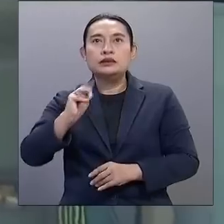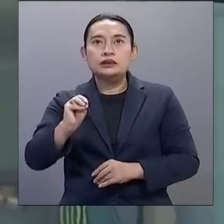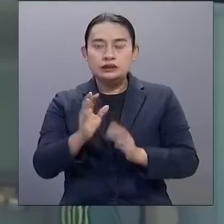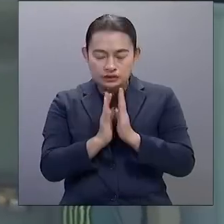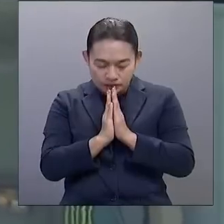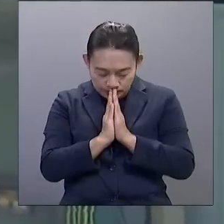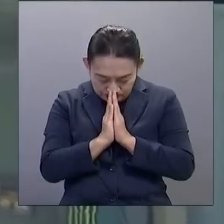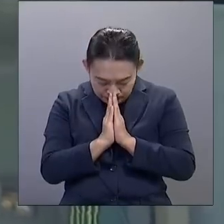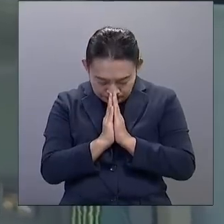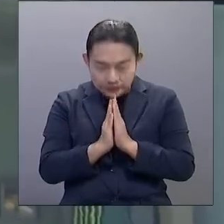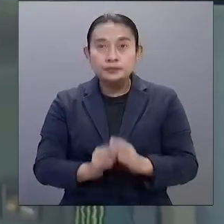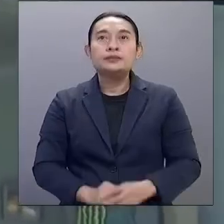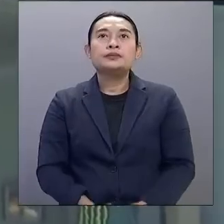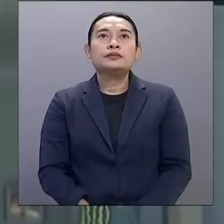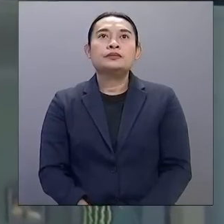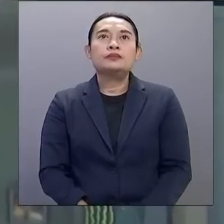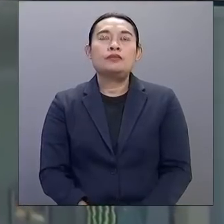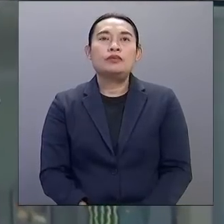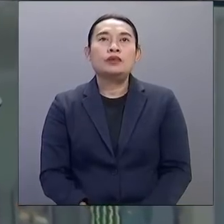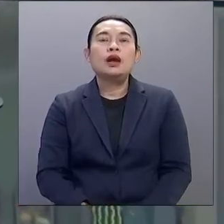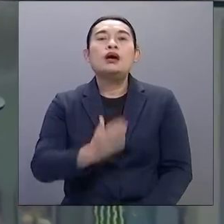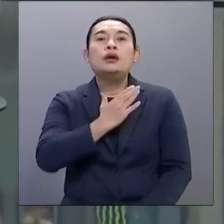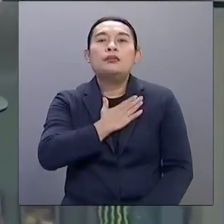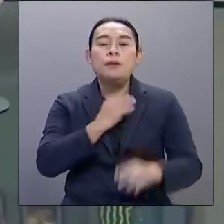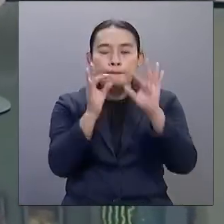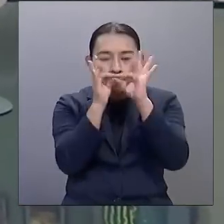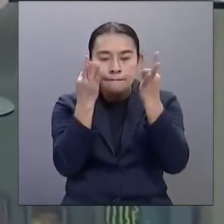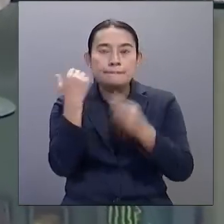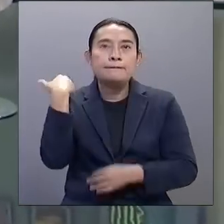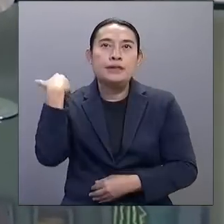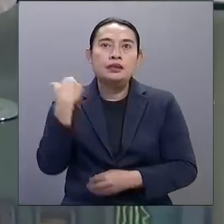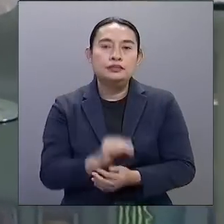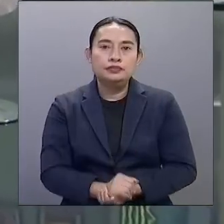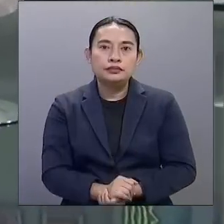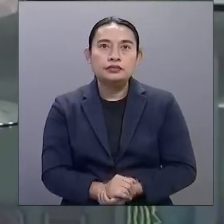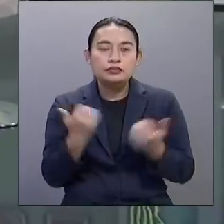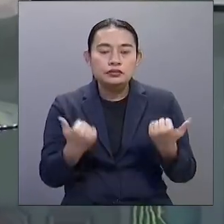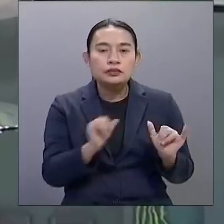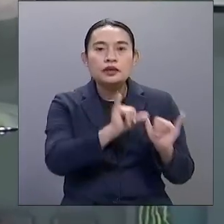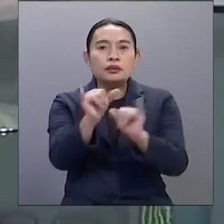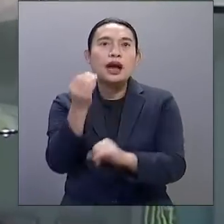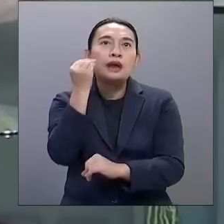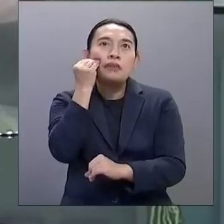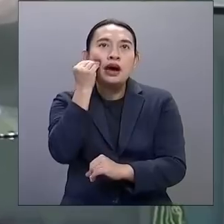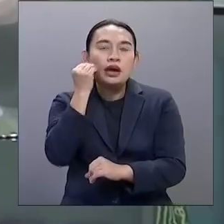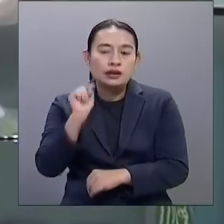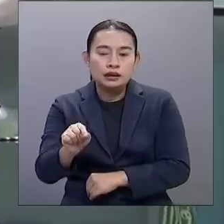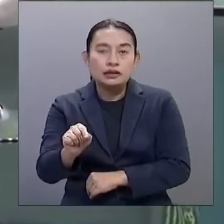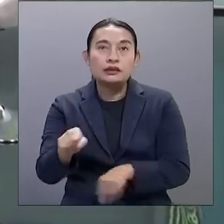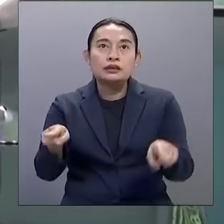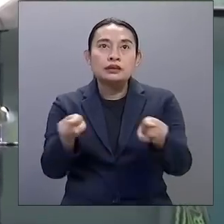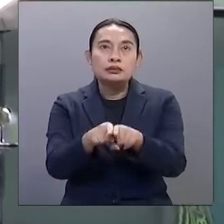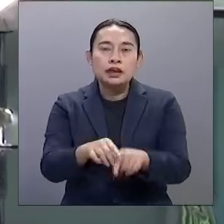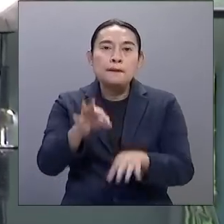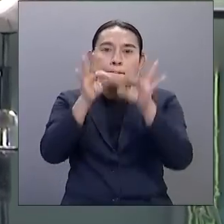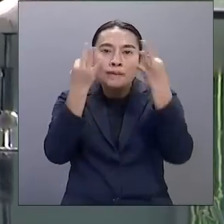จมส์ครับ อรุณสวัสดิ์ครับผมเองก็มีแมวครับพี่เจมส์แล้วเดี๋ยวนี้กำลังจะย้ายบ้านไปอยู่บ้านที่อาจจะต้องปล่อยแมวไป